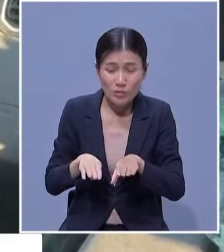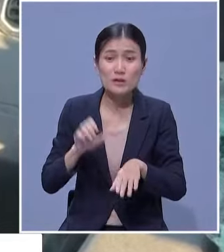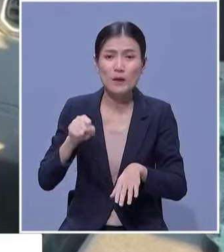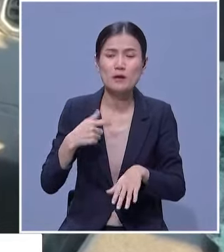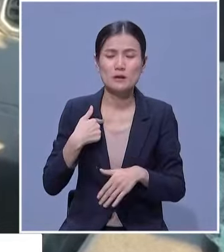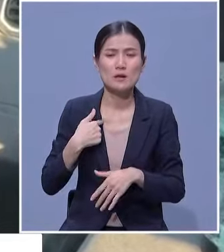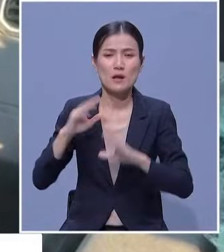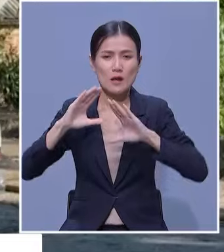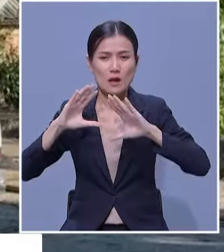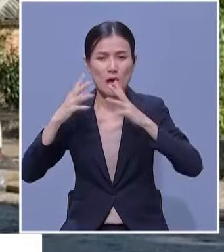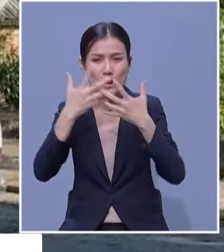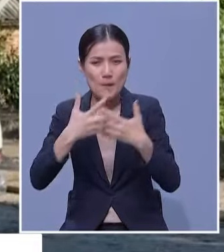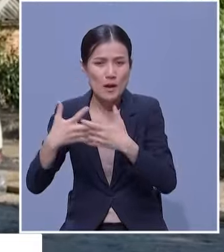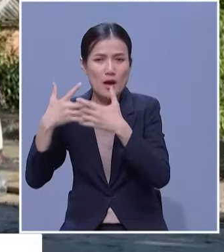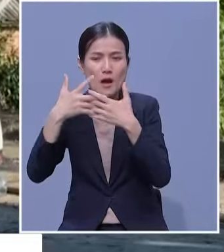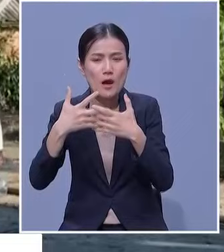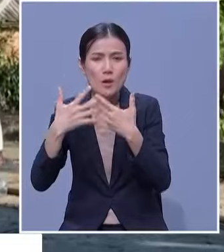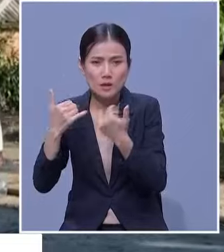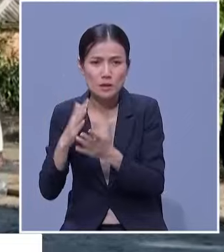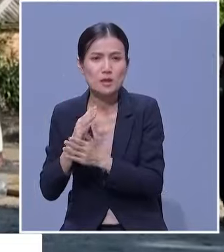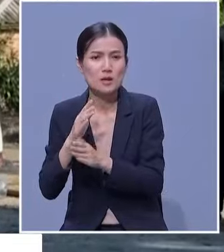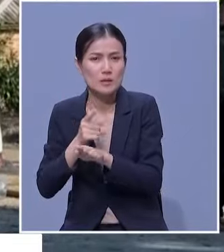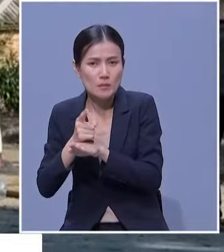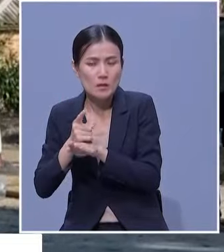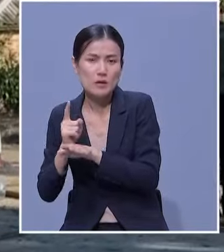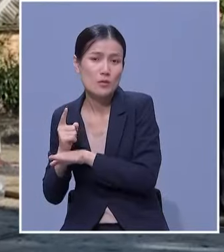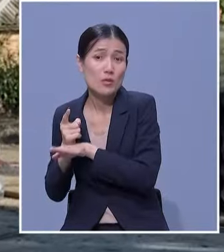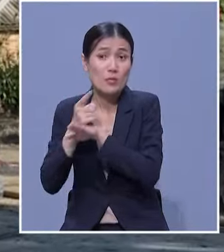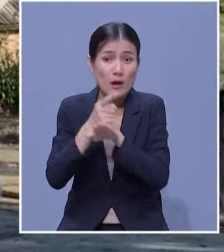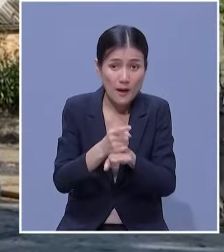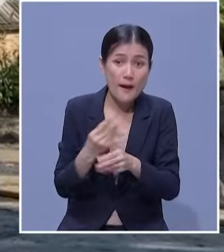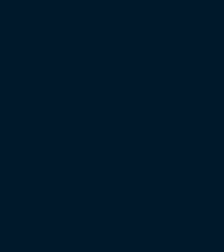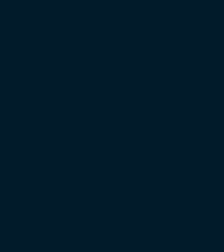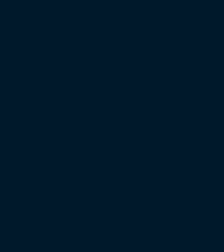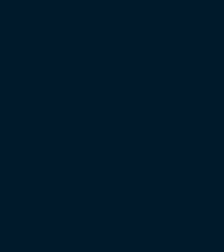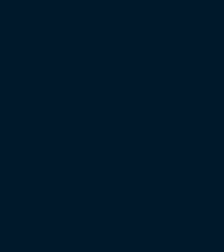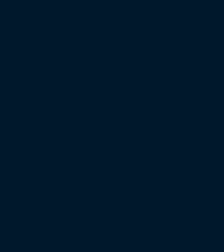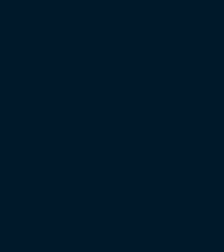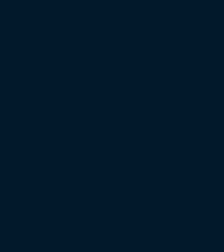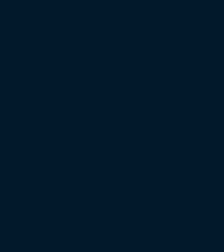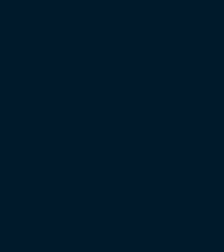ส่งอาวุธให้ยูเครนกลับมาส่งอาวุธอีกครั้งหลังจากที่หยุดไปแล้วหลายเดือนค่ะ